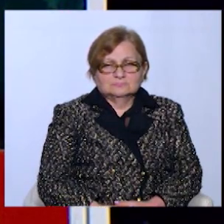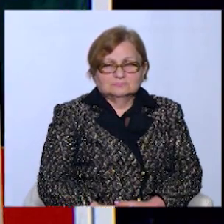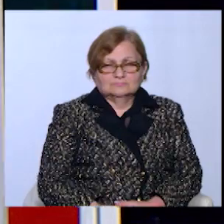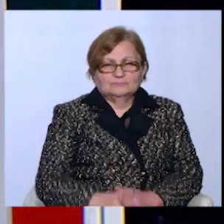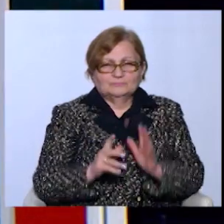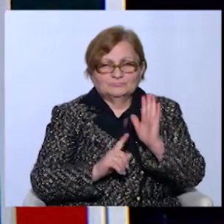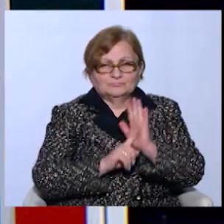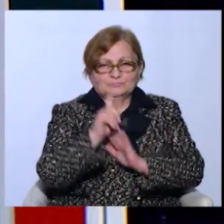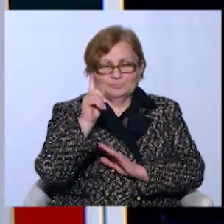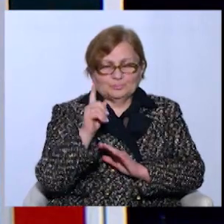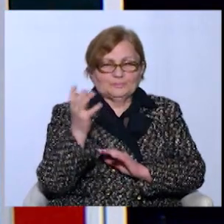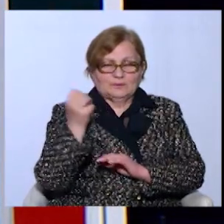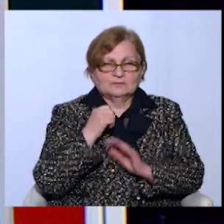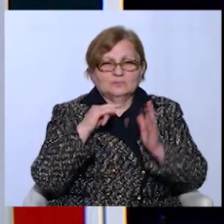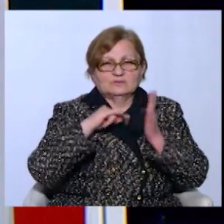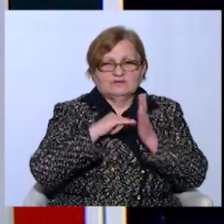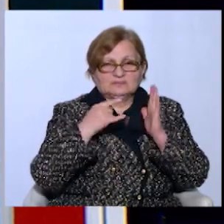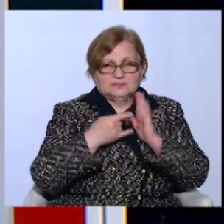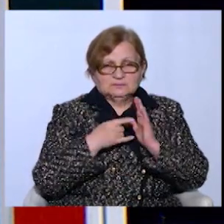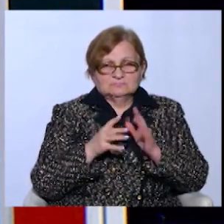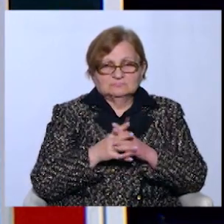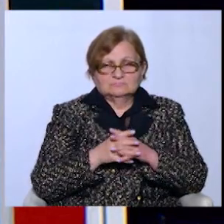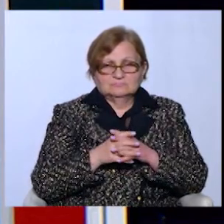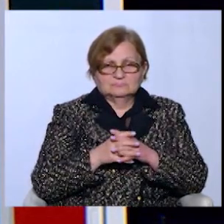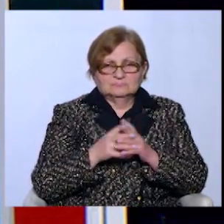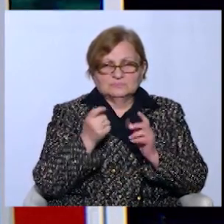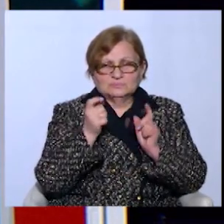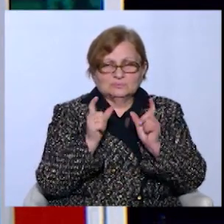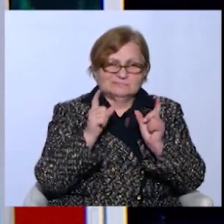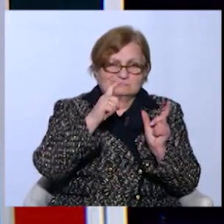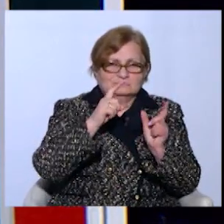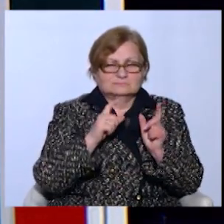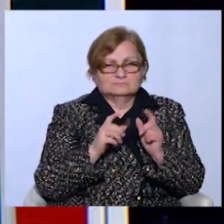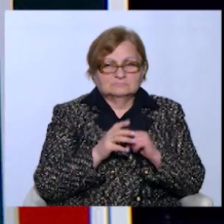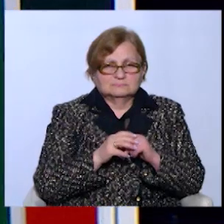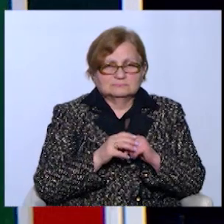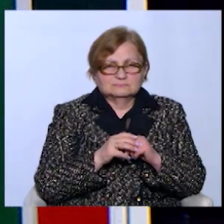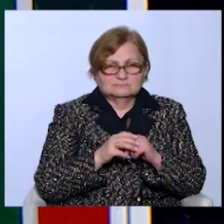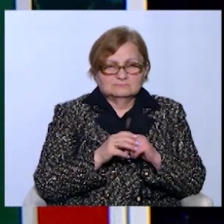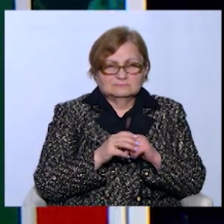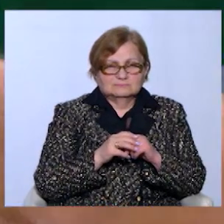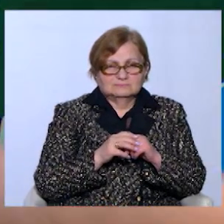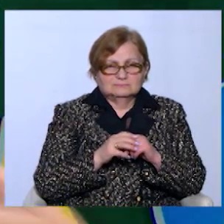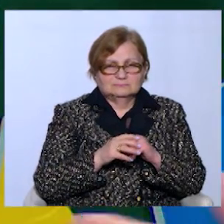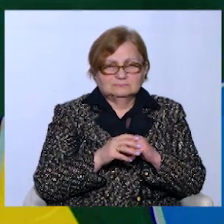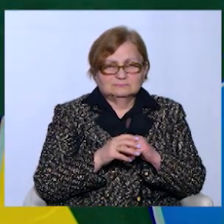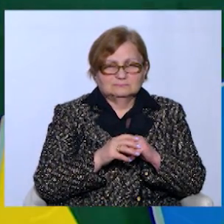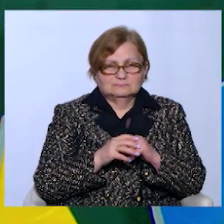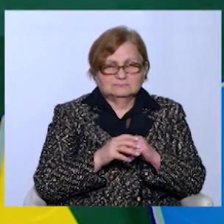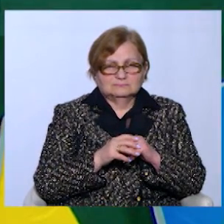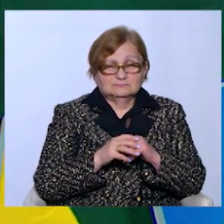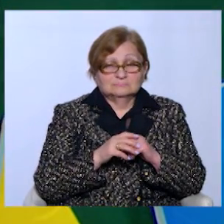დავიწყოთ ასე. ავიღოთ კვადრატი. ოდნავ გადავატრიალოთ და მივაწევოთ.